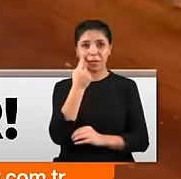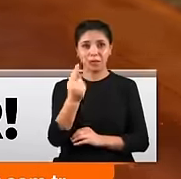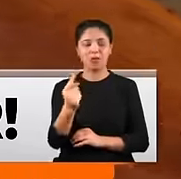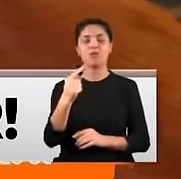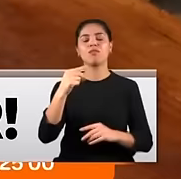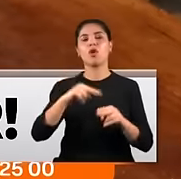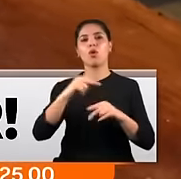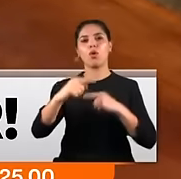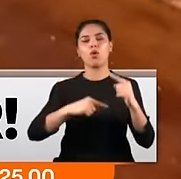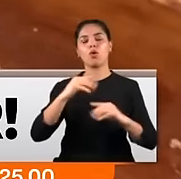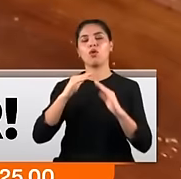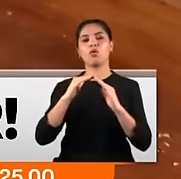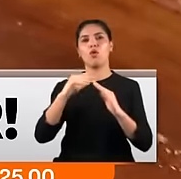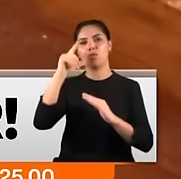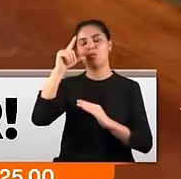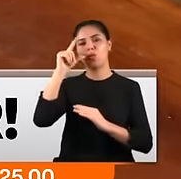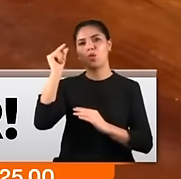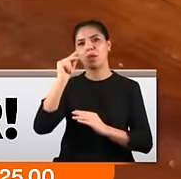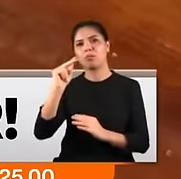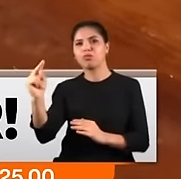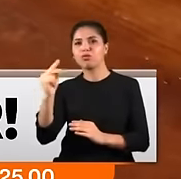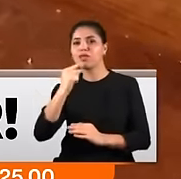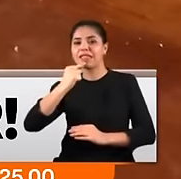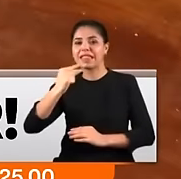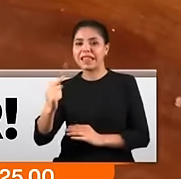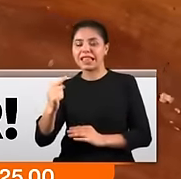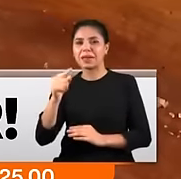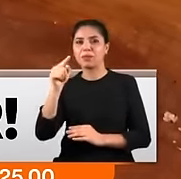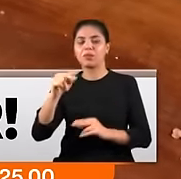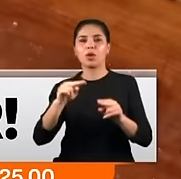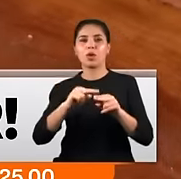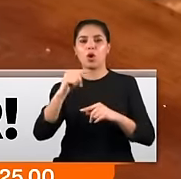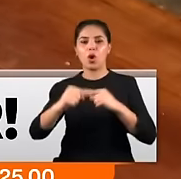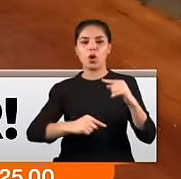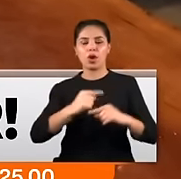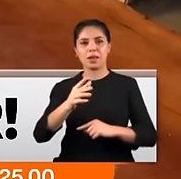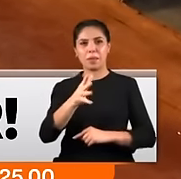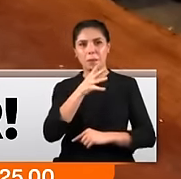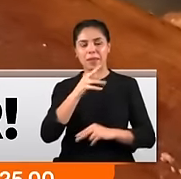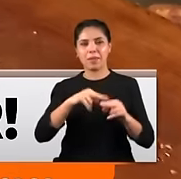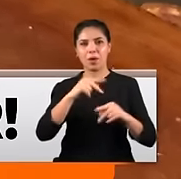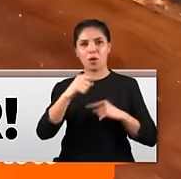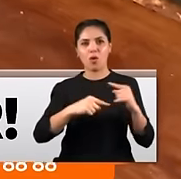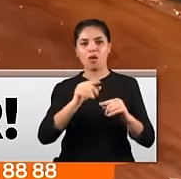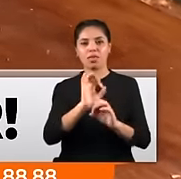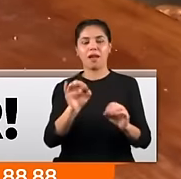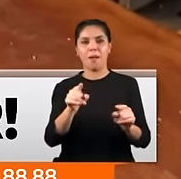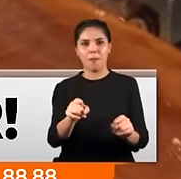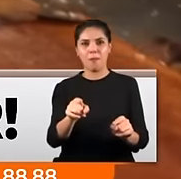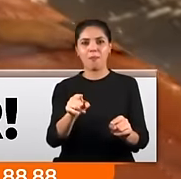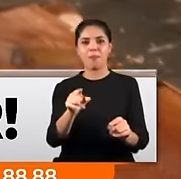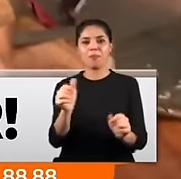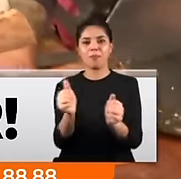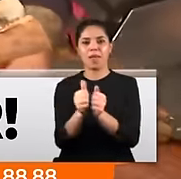yazdı. Listenin 79. sırasında kokoreçi isimli bir yemek vardı. Kokoreçi bildiğimiz kokoreçin ta kendisi,